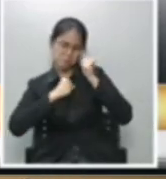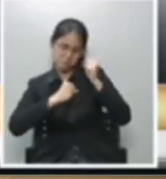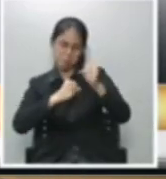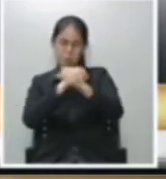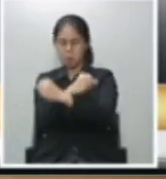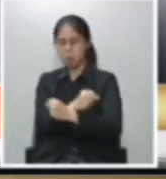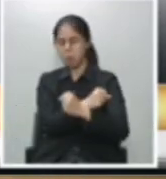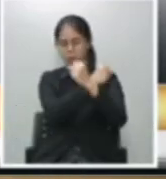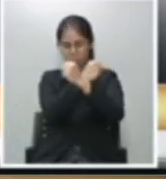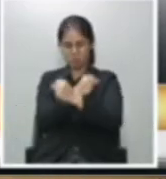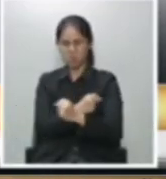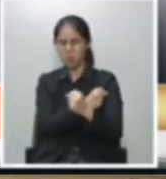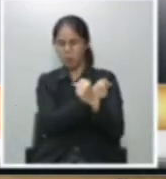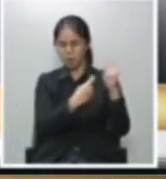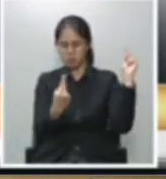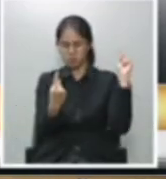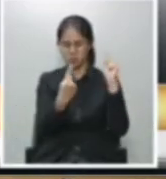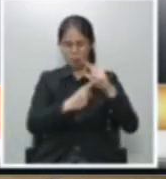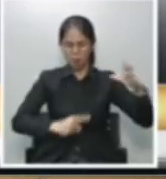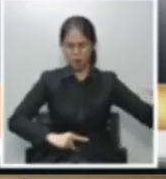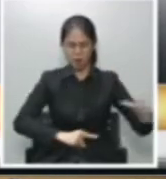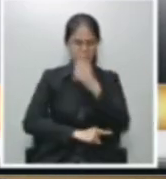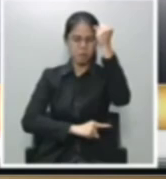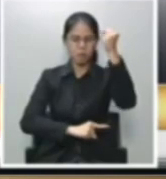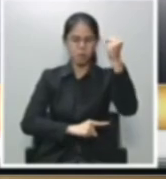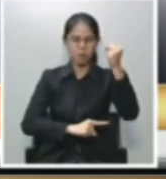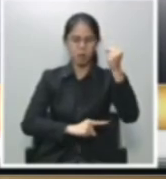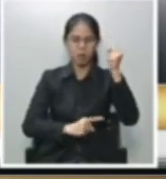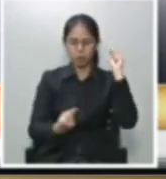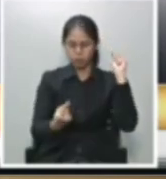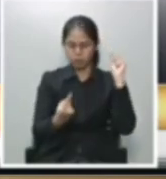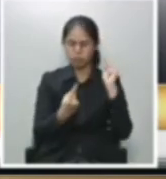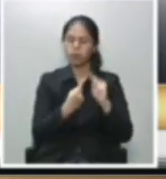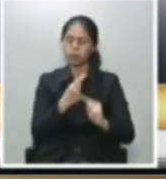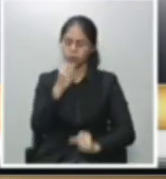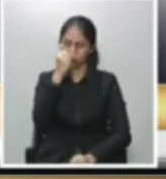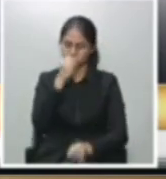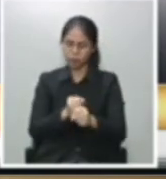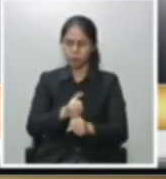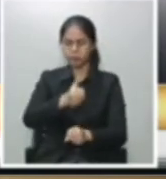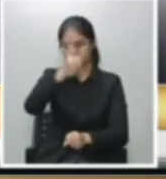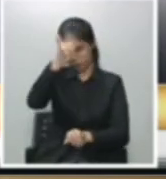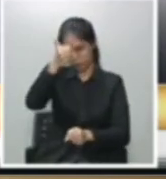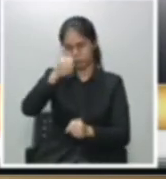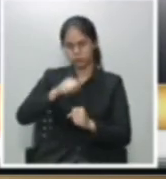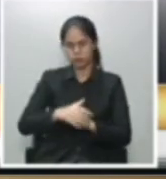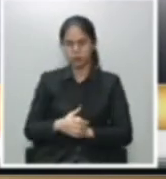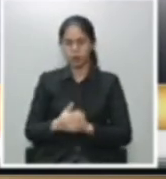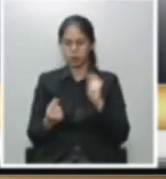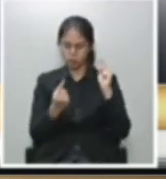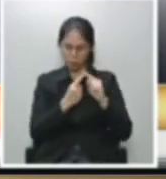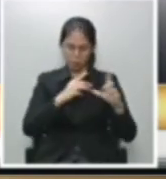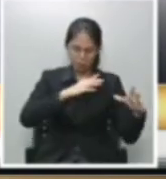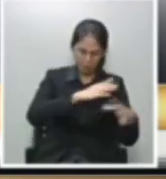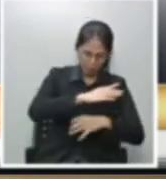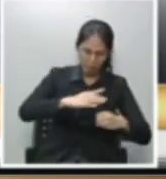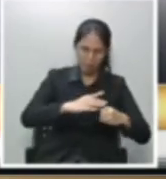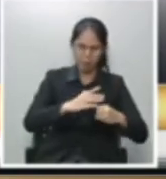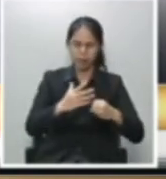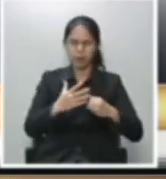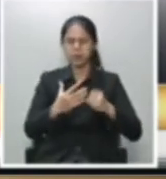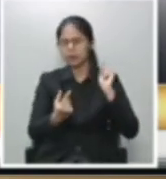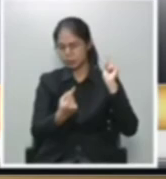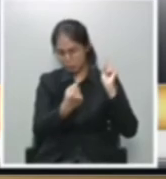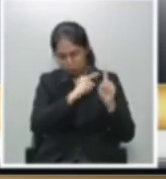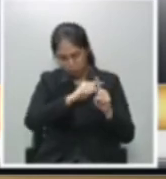กันระบบเผด็จการมาจากการยึดปฏิวัติการรัฐประหารการยึดอำนาจได้นั่นคือสิ่ง